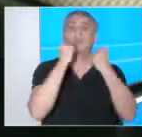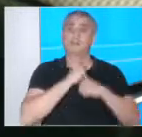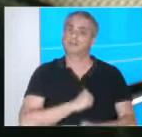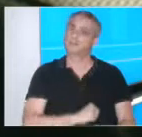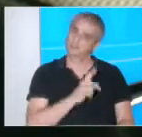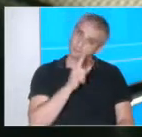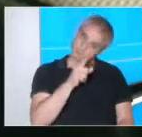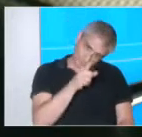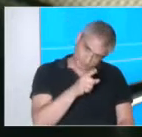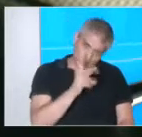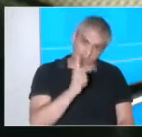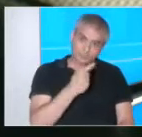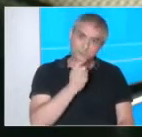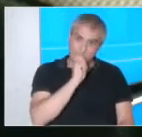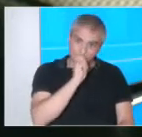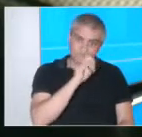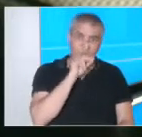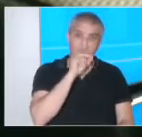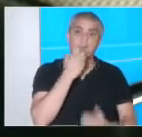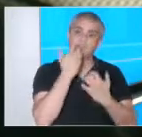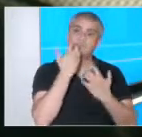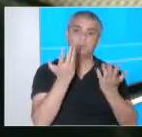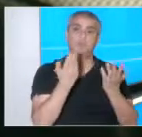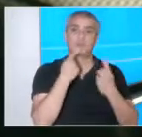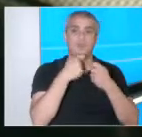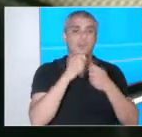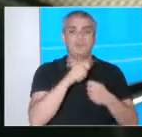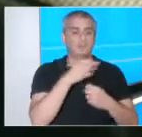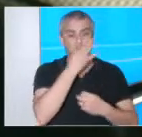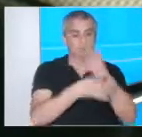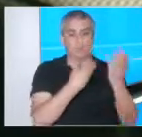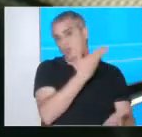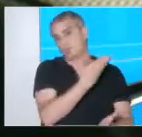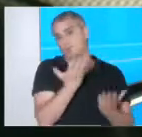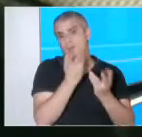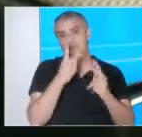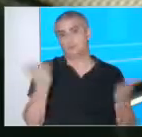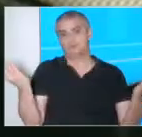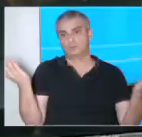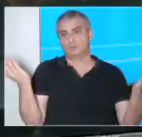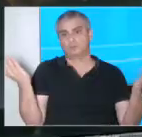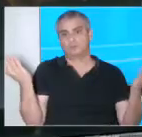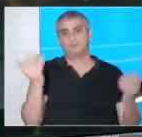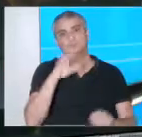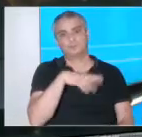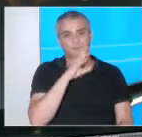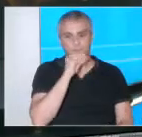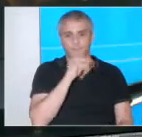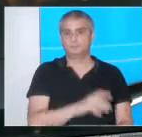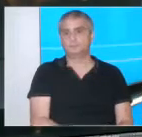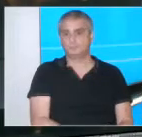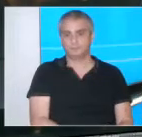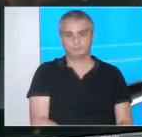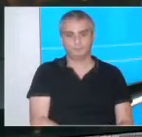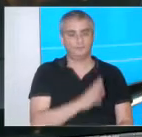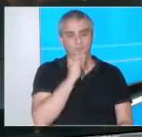מעט רגיל. זה, יש לכם מיקרופון ביד? צפרו, תקרו לחברי כנס מהשמאל, תשאלו אותם את השאלה הזו, איך אפשר לתת? בוא נדבר על מתווה הכותל.